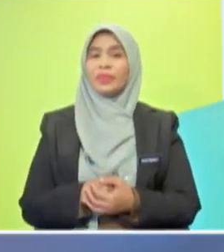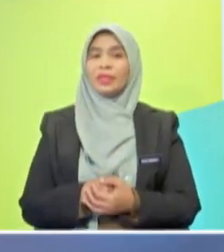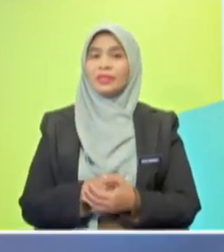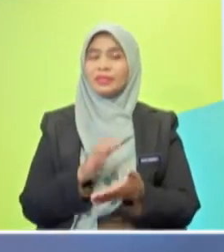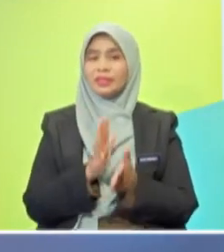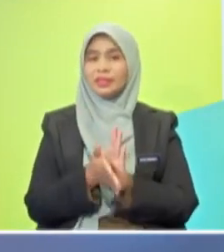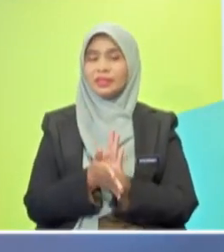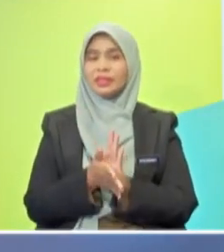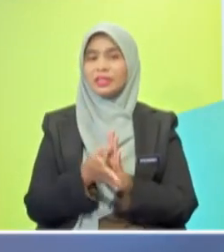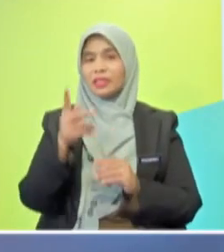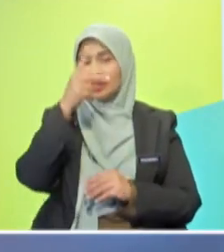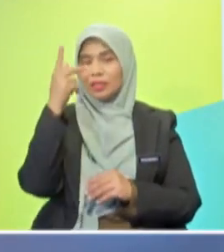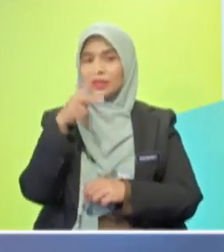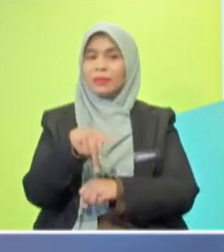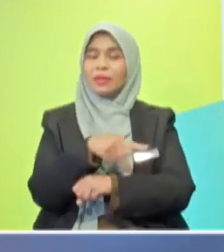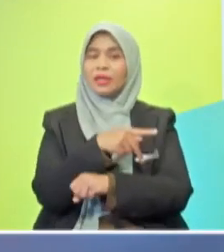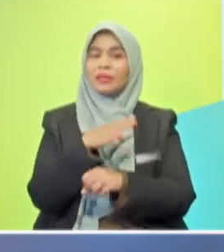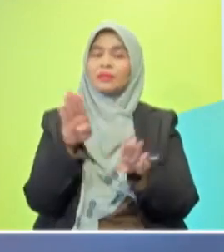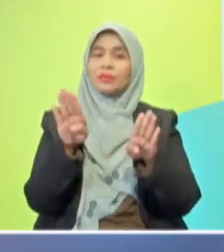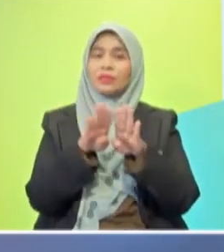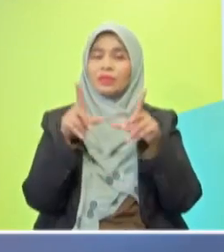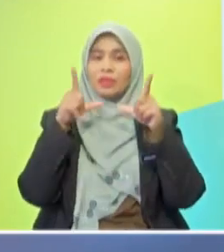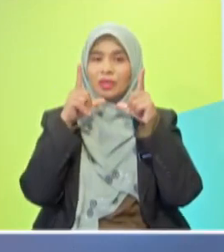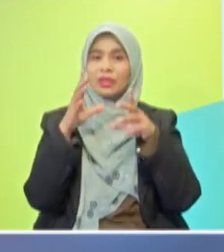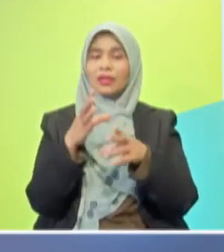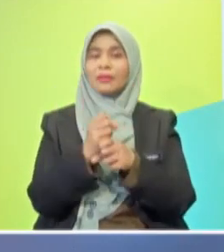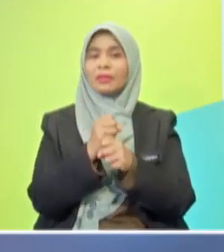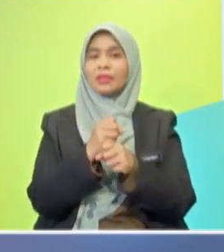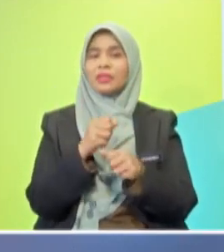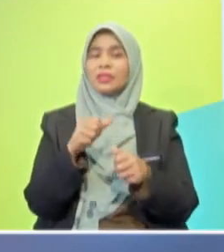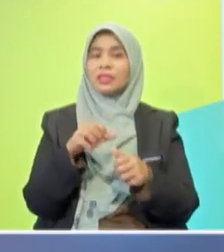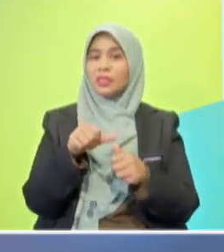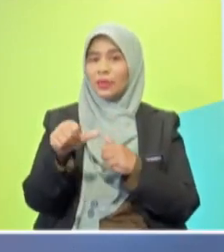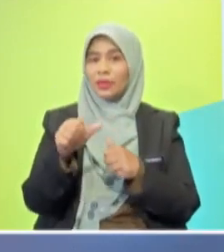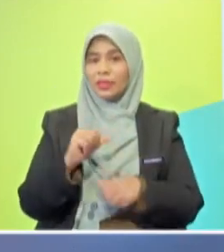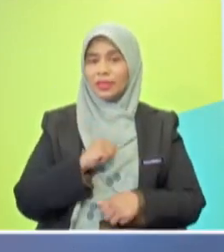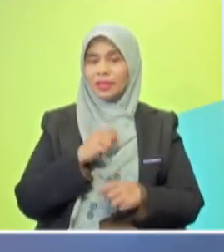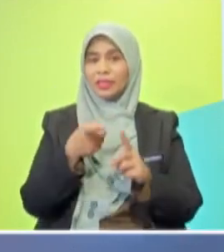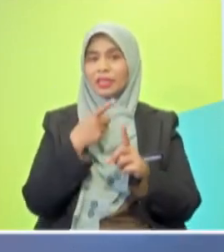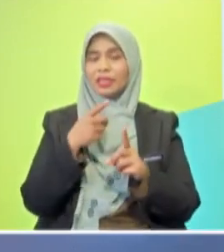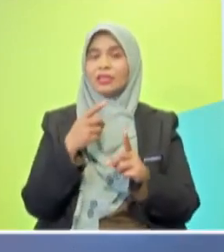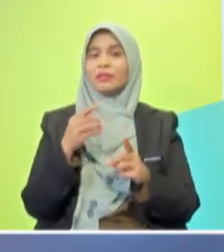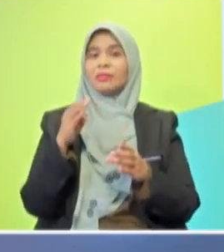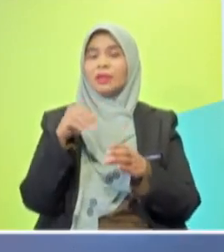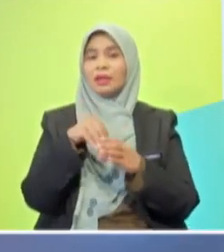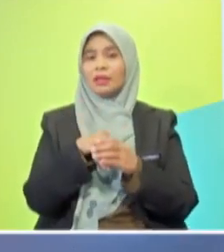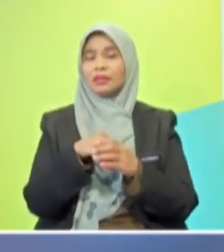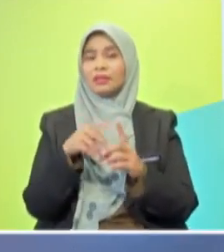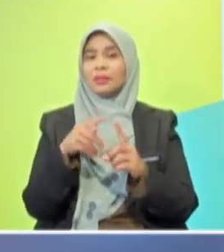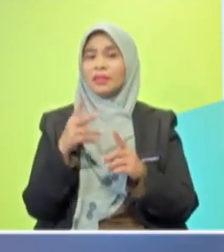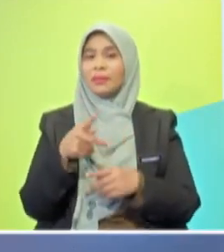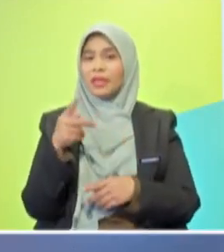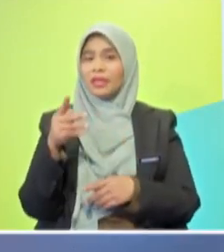kerana pakaian menutup aurat yang sempurna itu dapat mengelak diri kita daripada terjerumus daripada